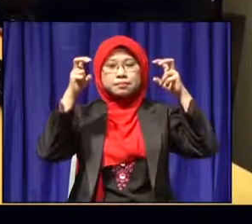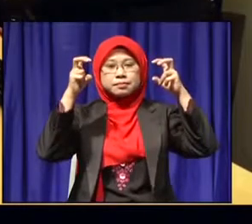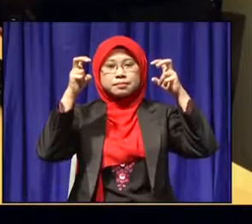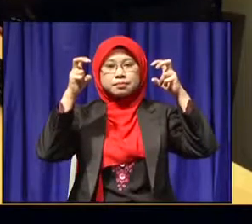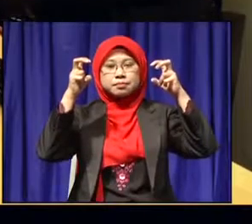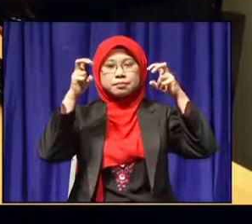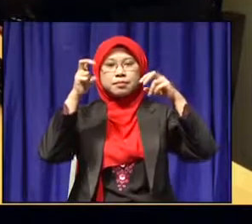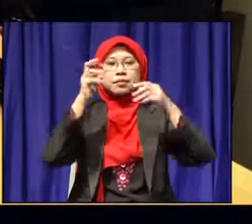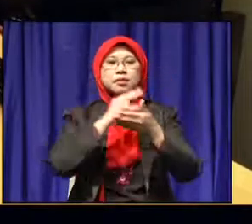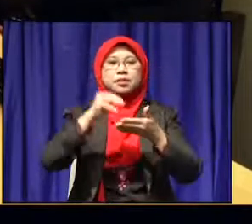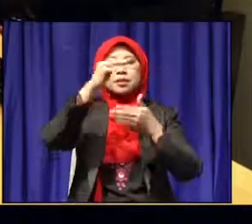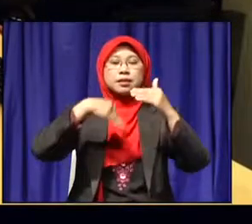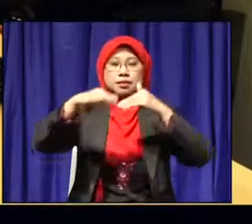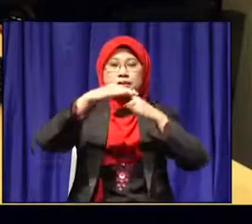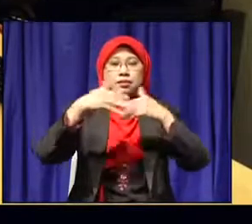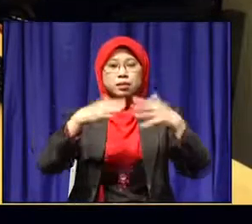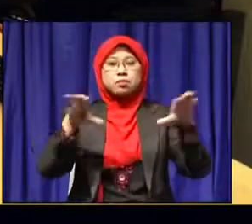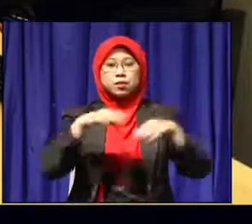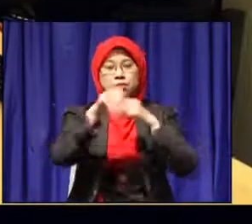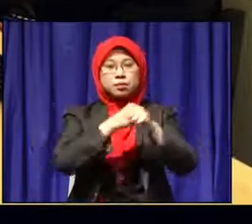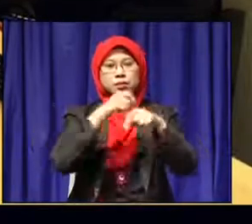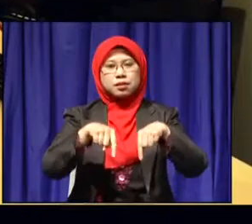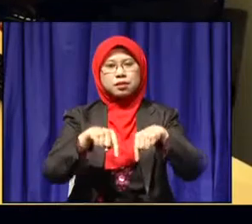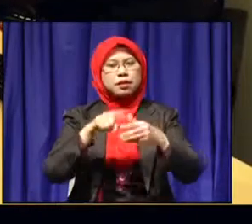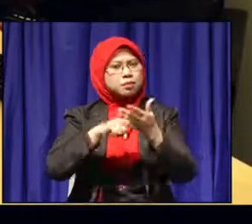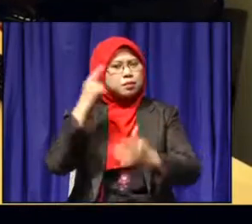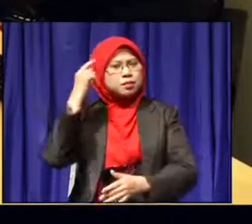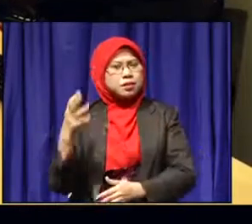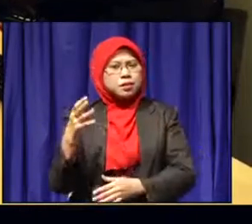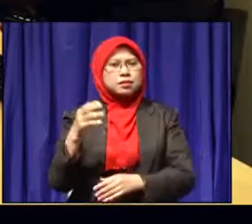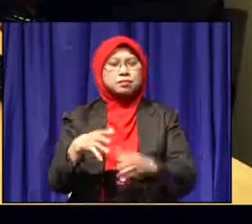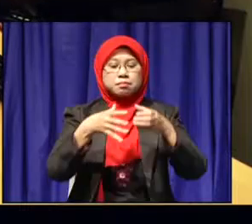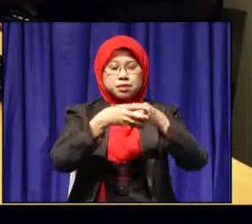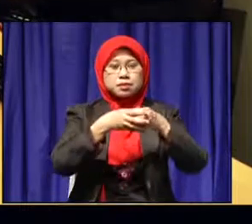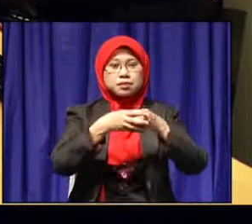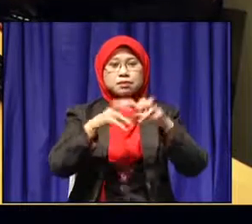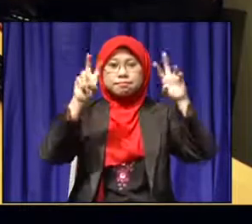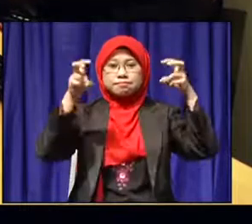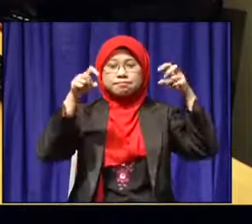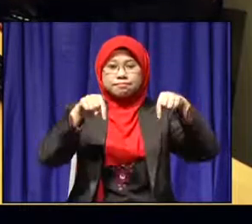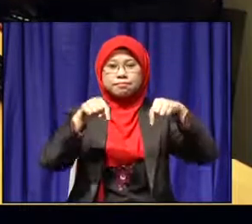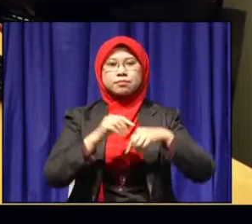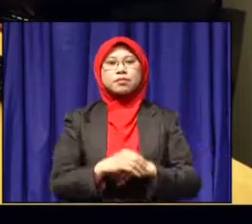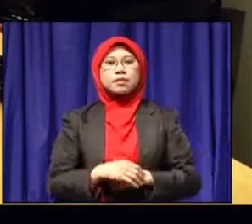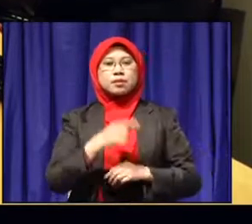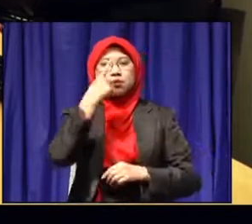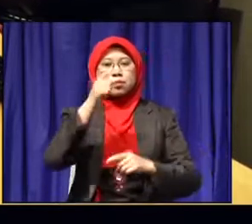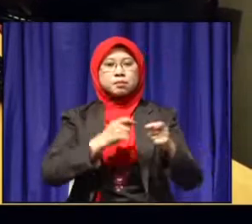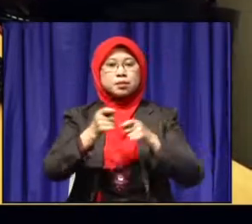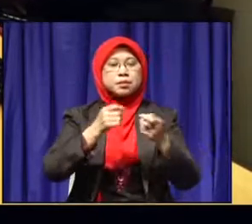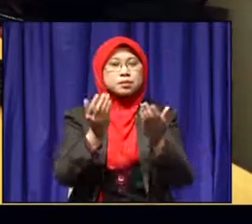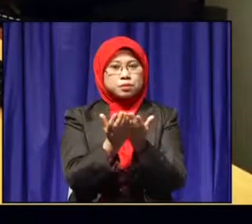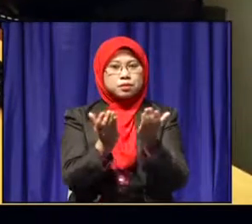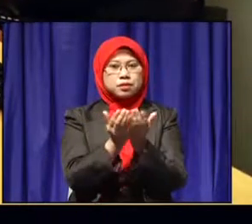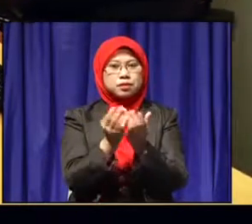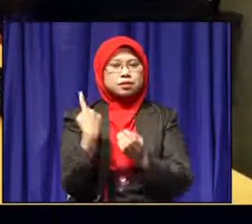Atas mulai dilaksanakan pada tahun ini Jadi apakah pandangan tuh Haji tentang PC Smart People dan ini bagi pihak tetap di sekolah